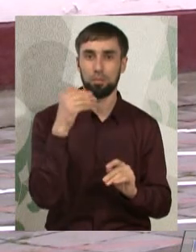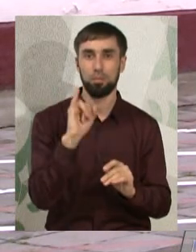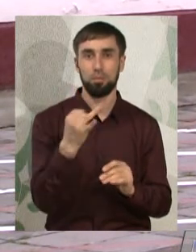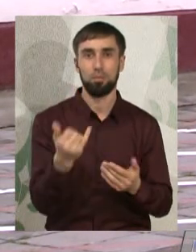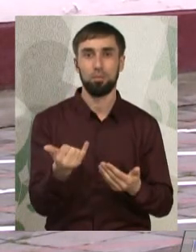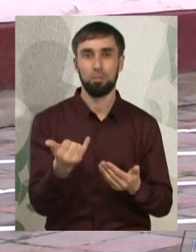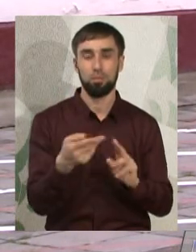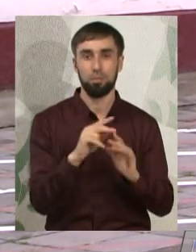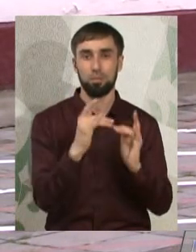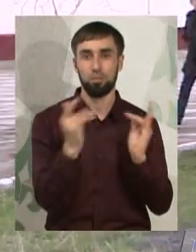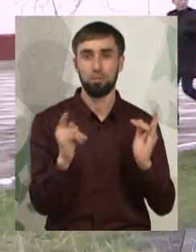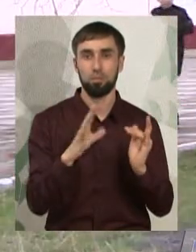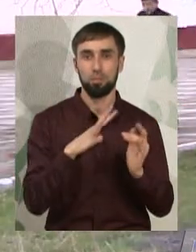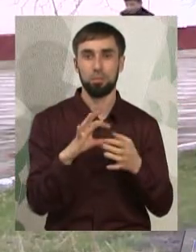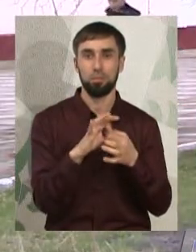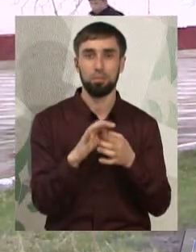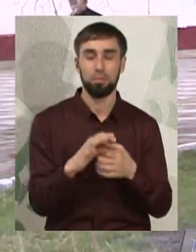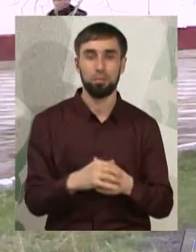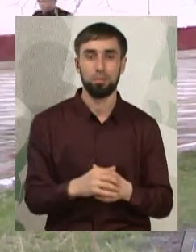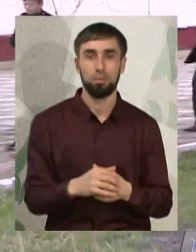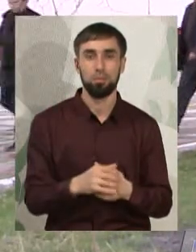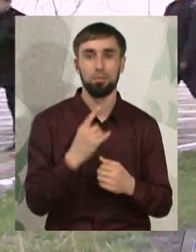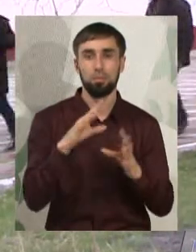солдатами, которые отдали свою жизнь. Мы знали,